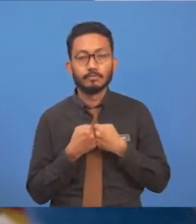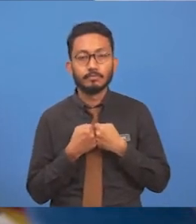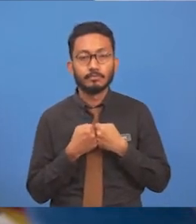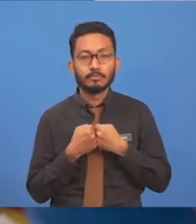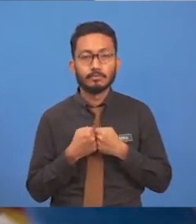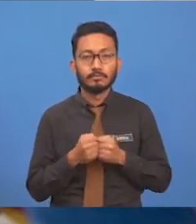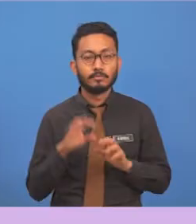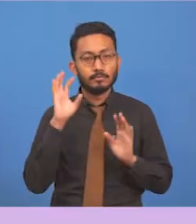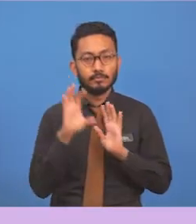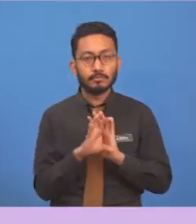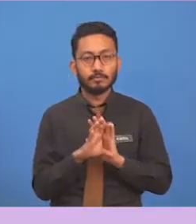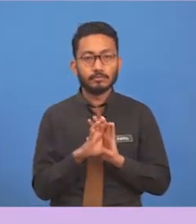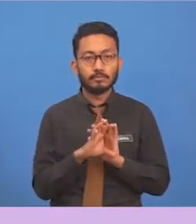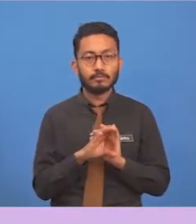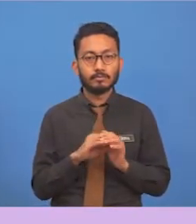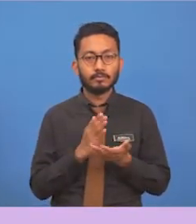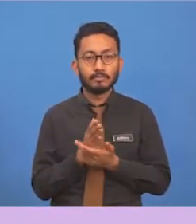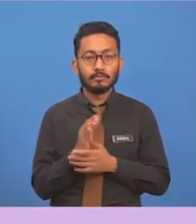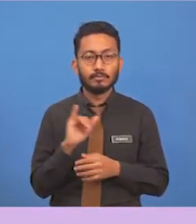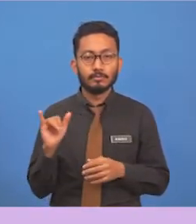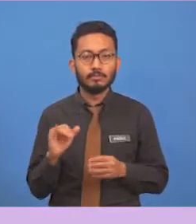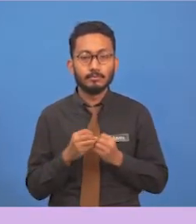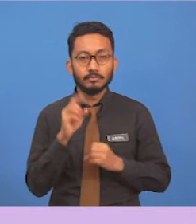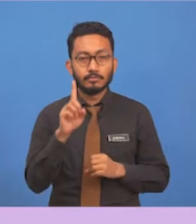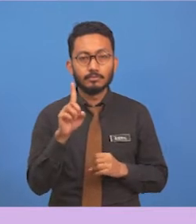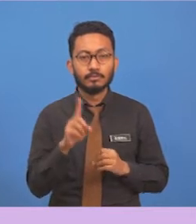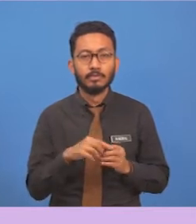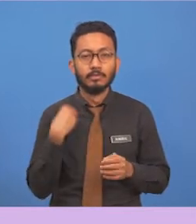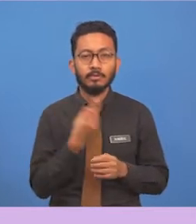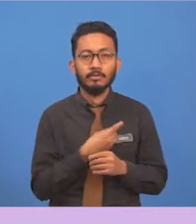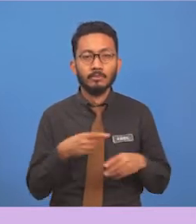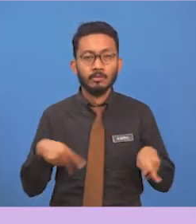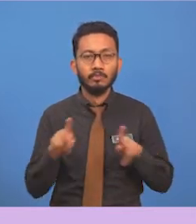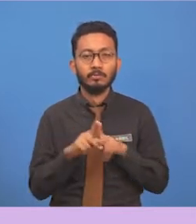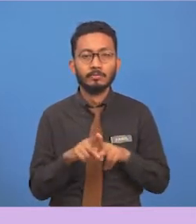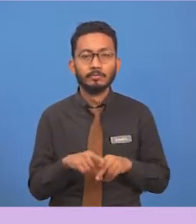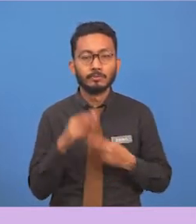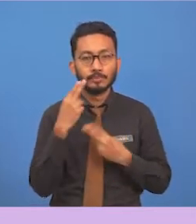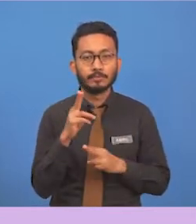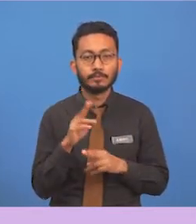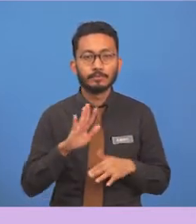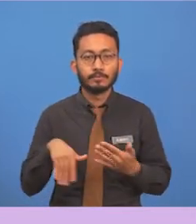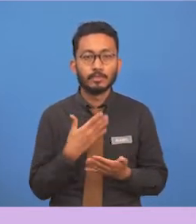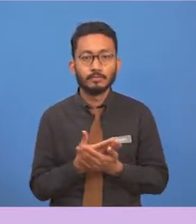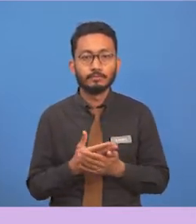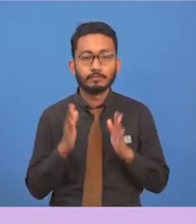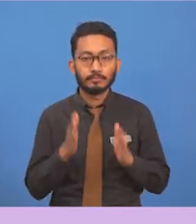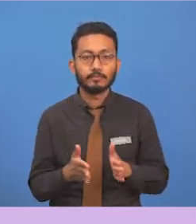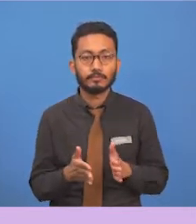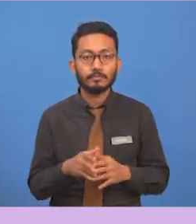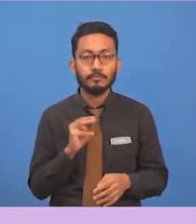gambar situasi ini murid satu kita perlu menghormati semua orang murid2